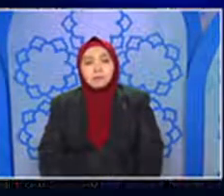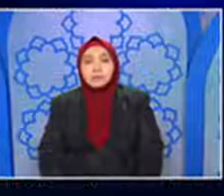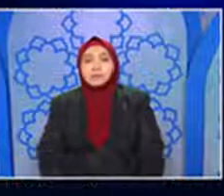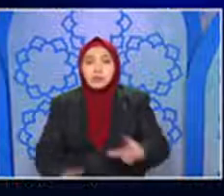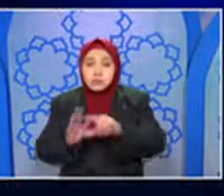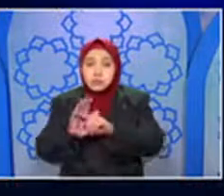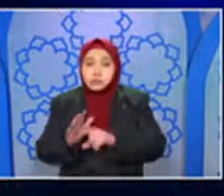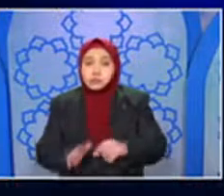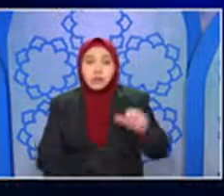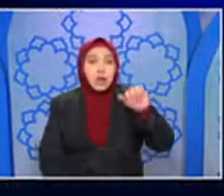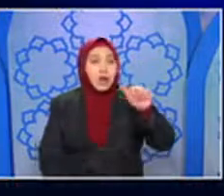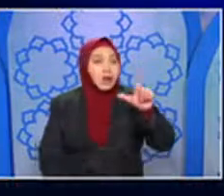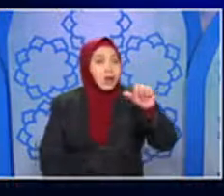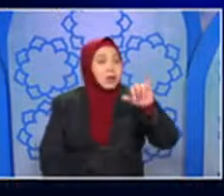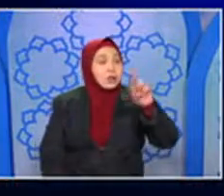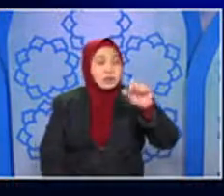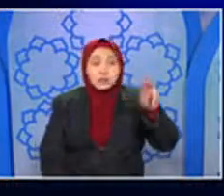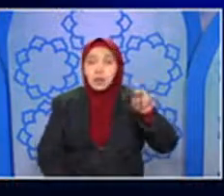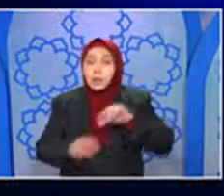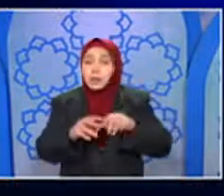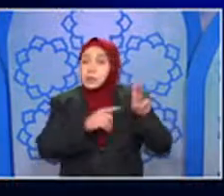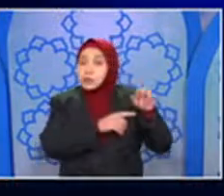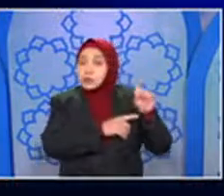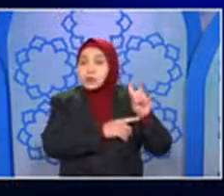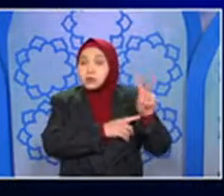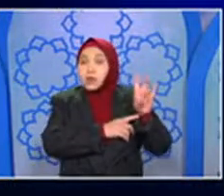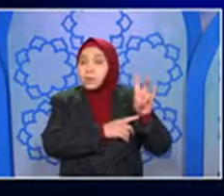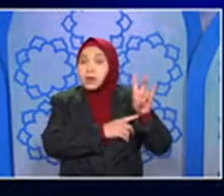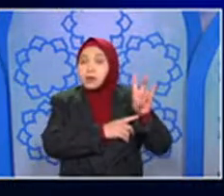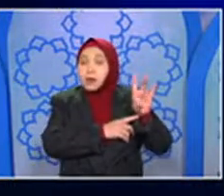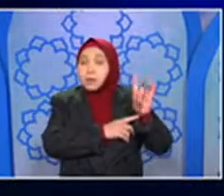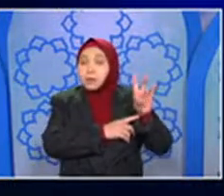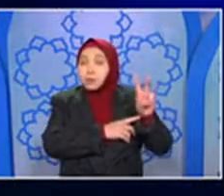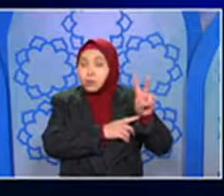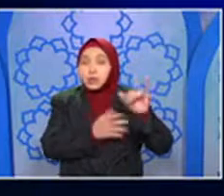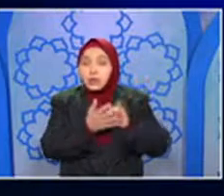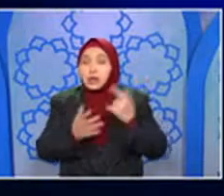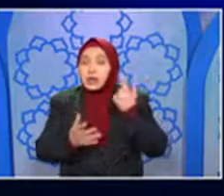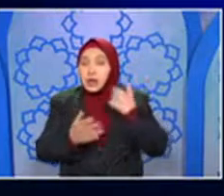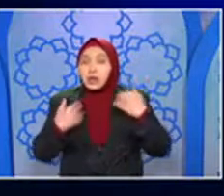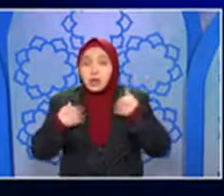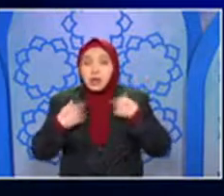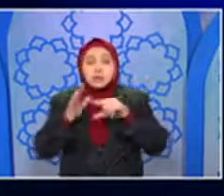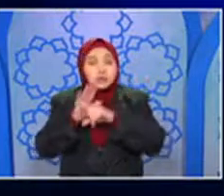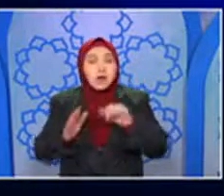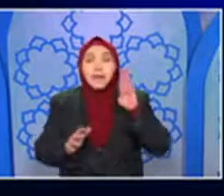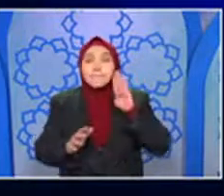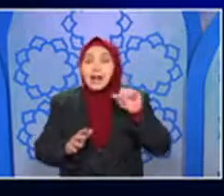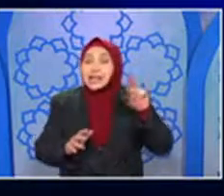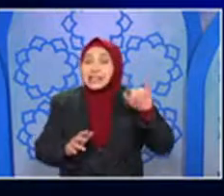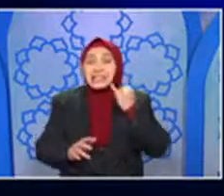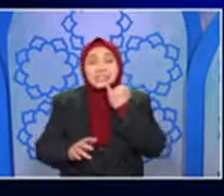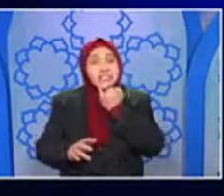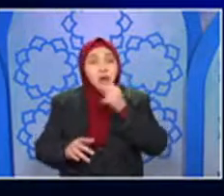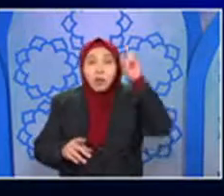Al-Isra adalah surah yang ke-17 pada halaman 282 yang kita bacakan sebentar tadi, digelar juga sebagai surah Bani Israel. Allah mengingatkan